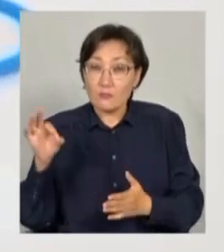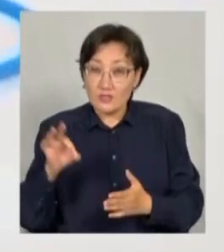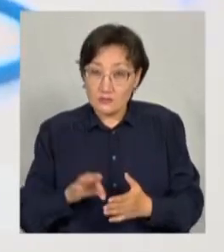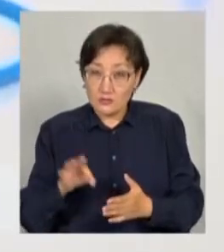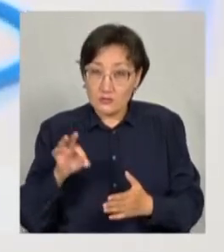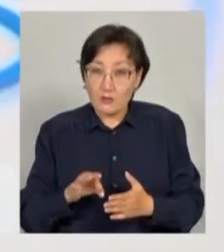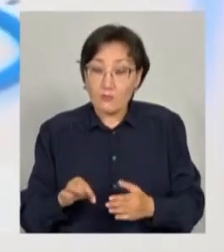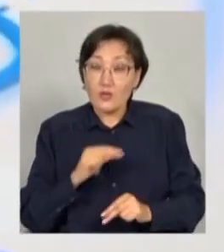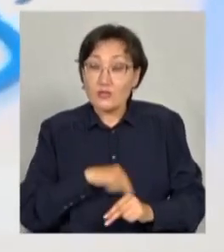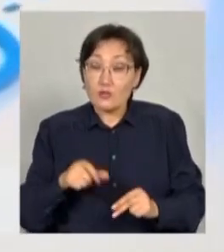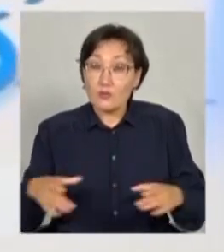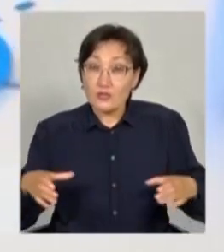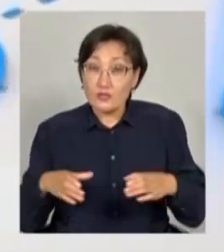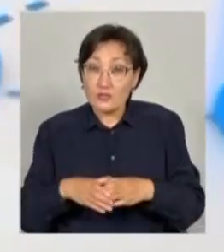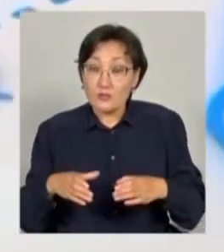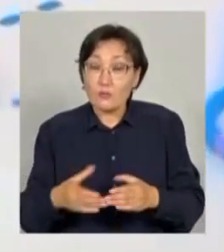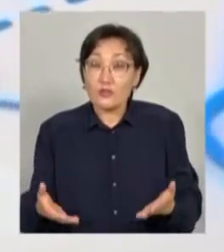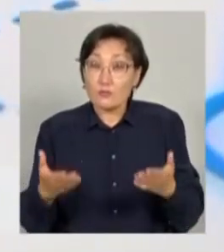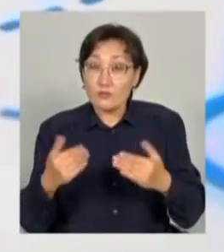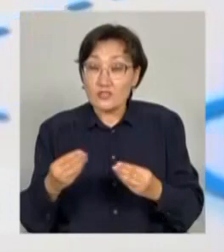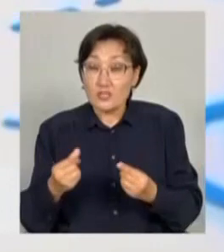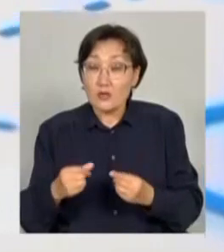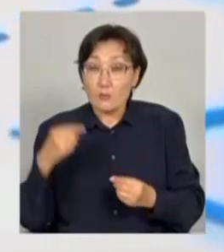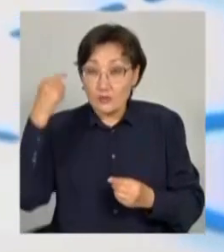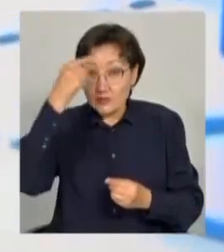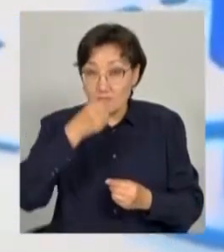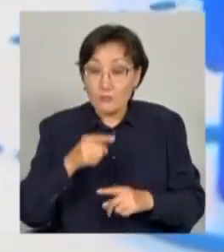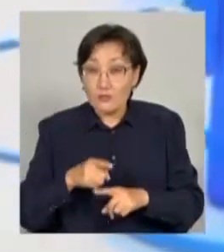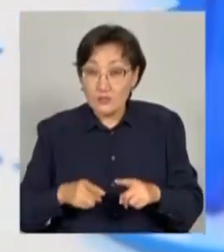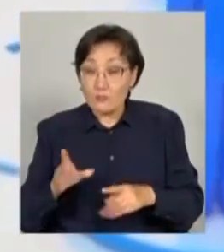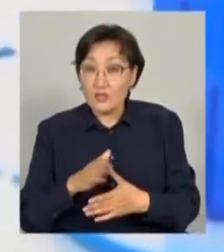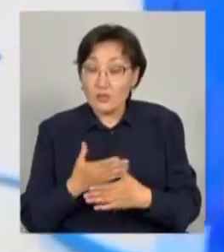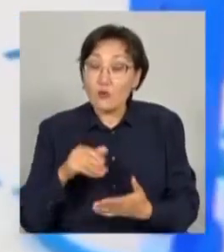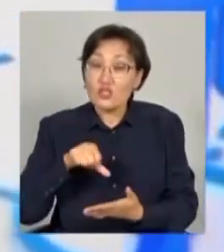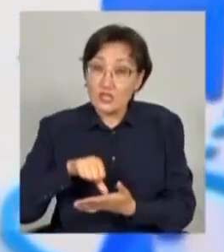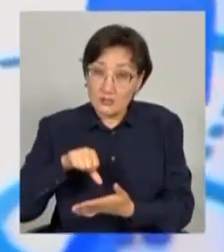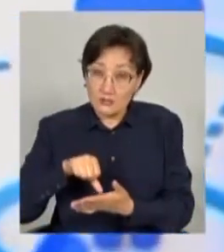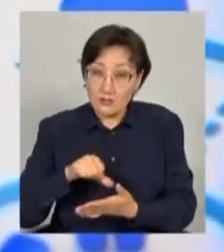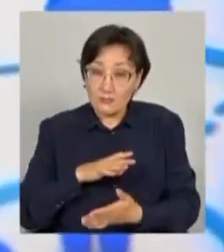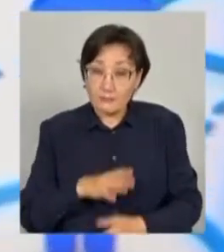доход. Сотрудники организации якобы привлекали деньги физлиц и делили их между участниками.